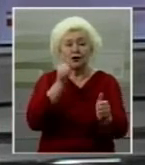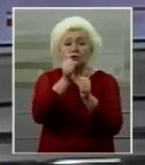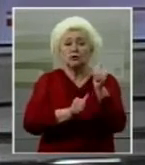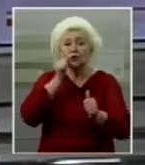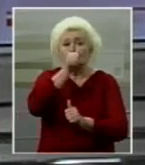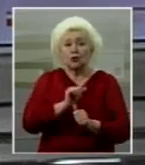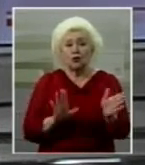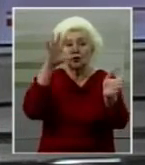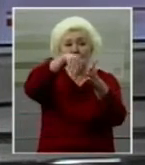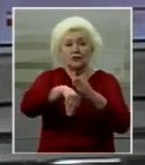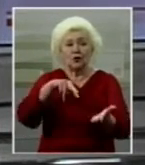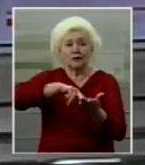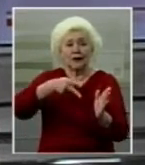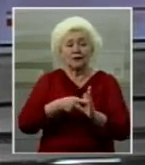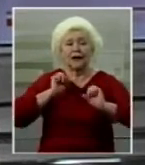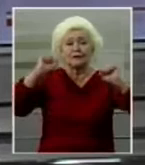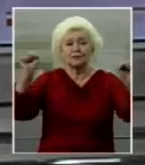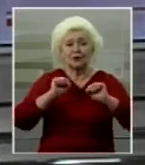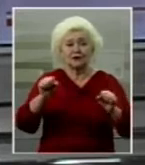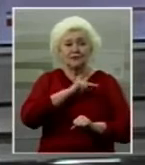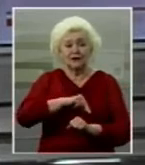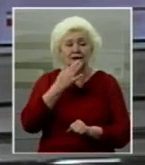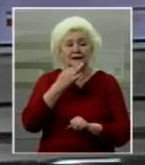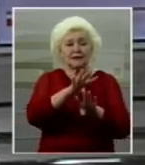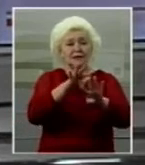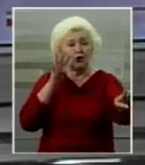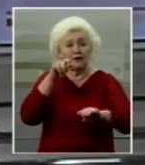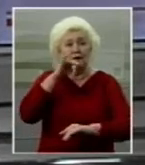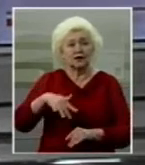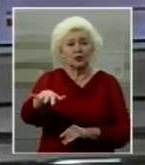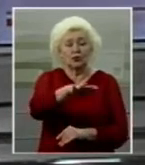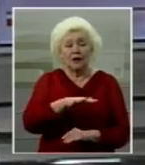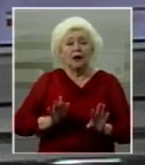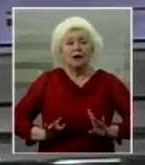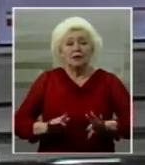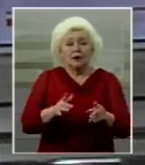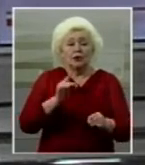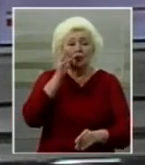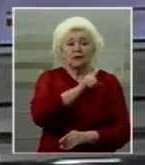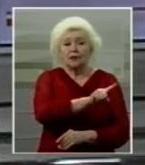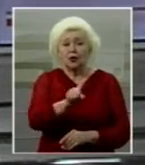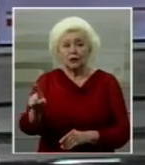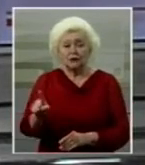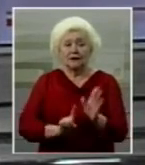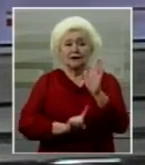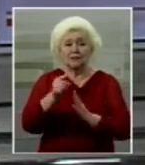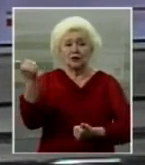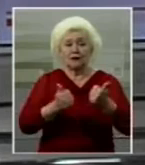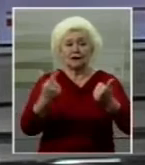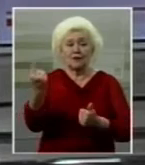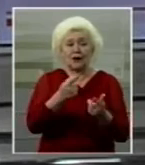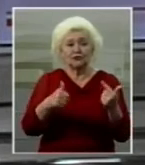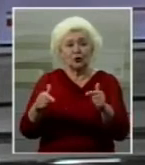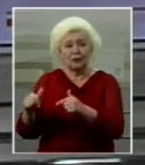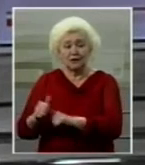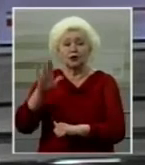щороку. Вони входять до плану спортивної роботи Національної гвардії України. проводяться поетапно. Спочатку змагаються у першості